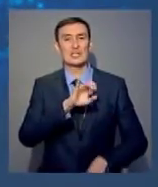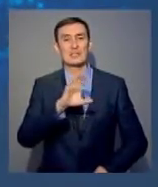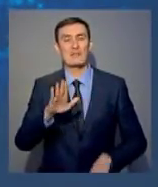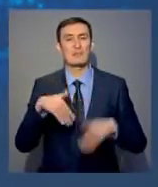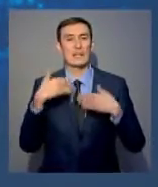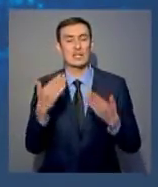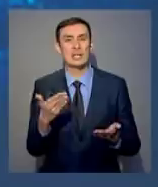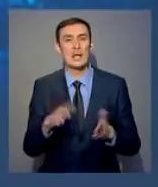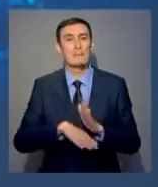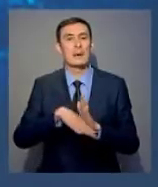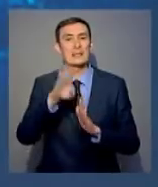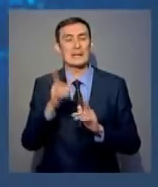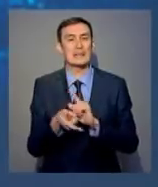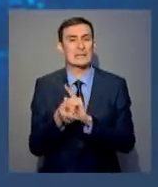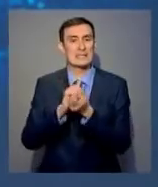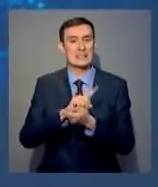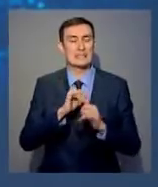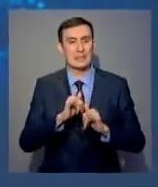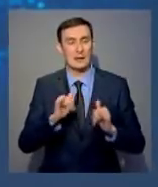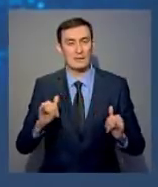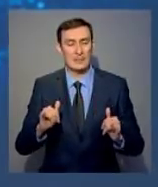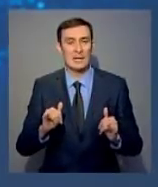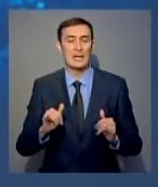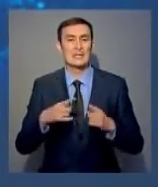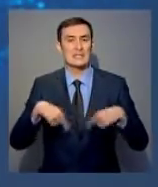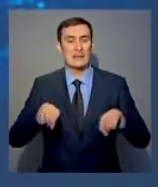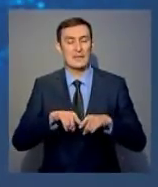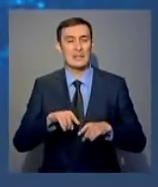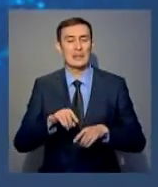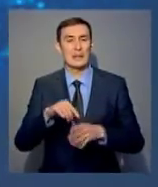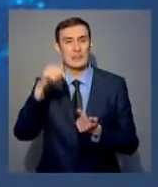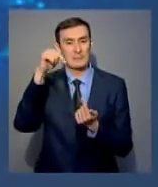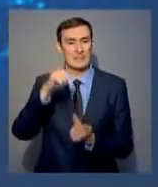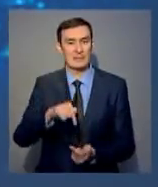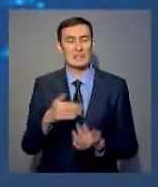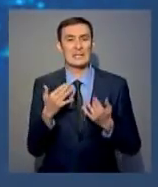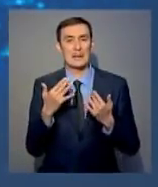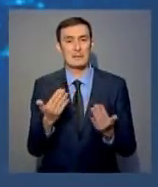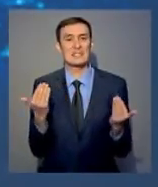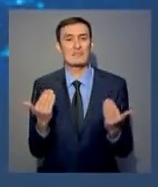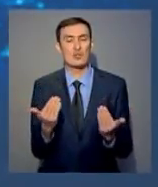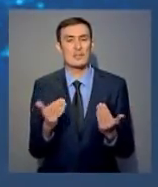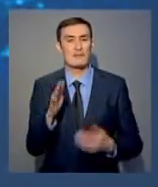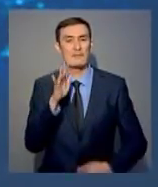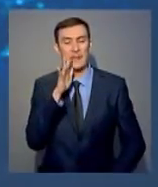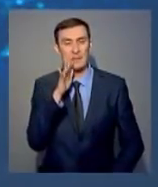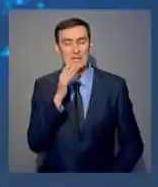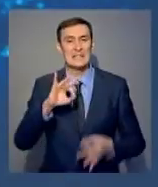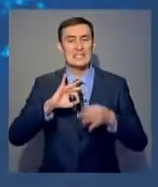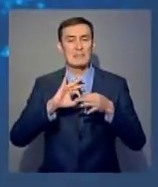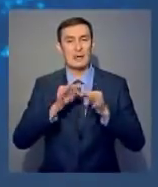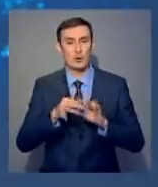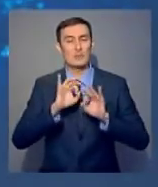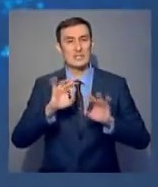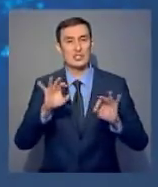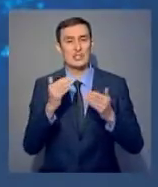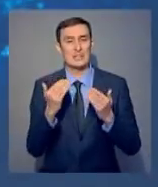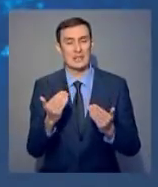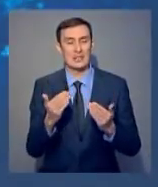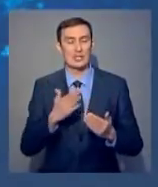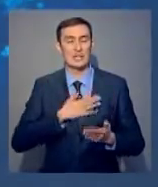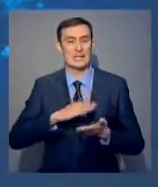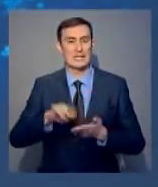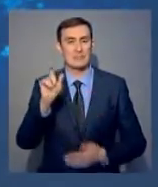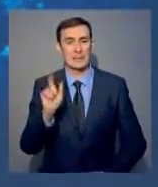модернизировать тюркский совет и адаптировать его деятельность к требованиям времени с подробностями из кыргызстана иван